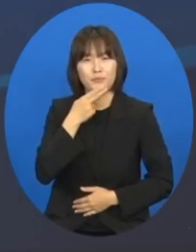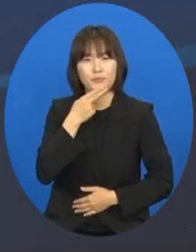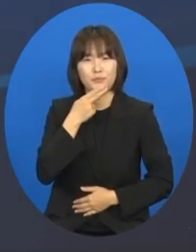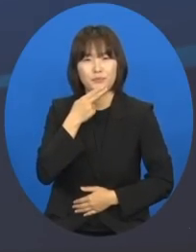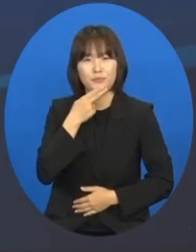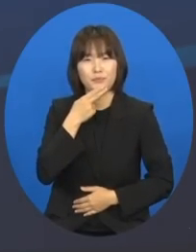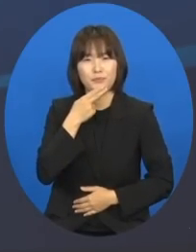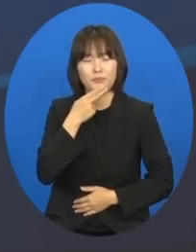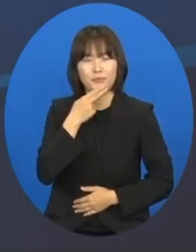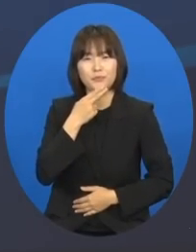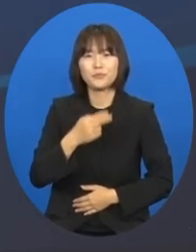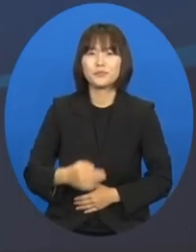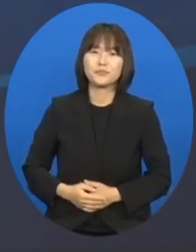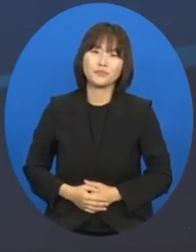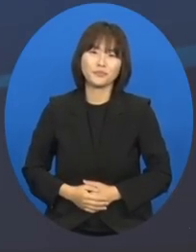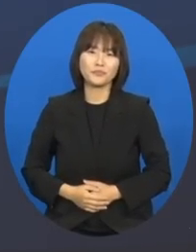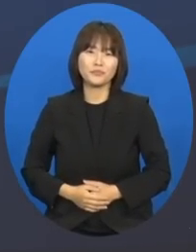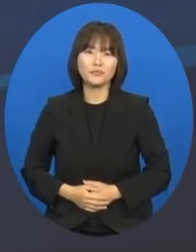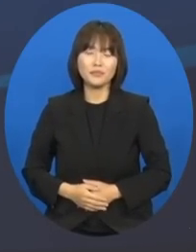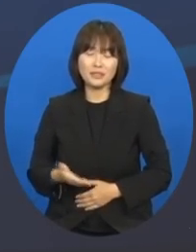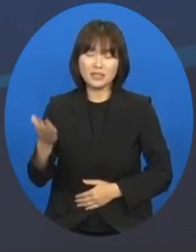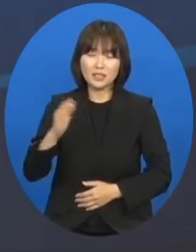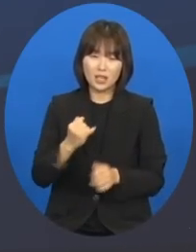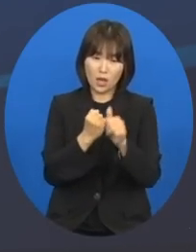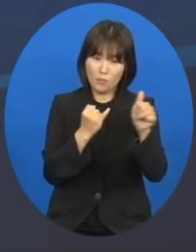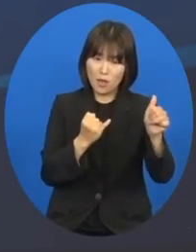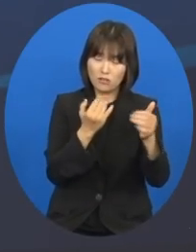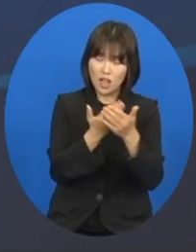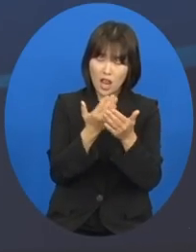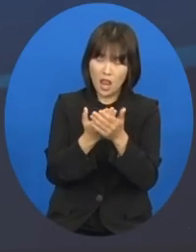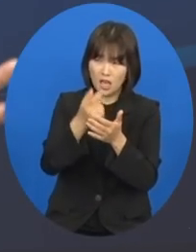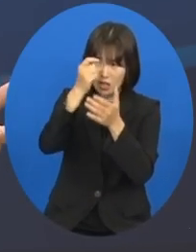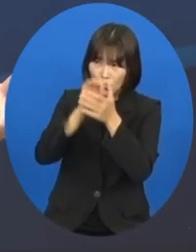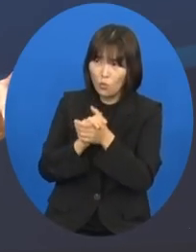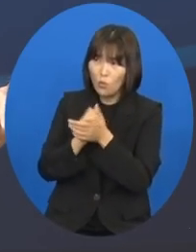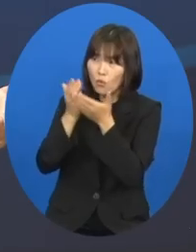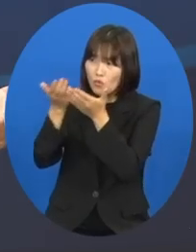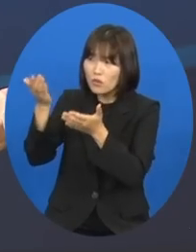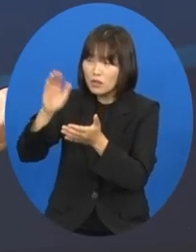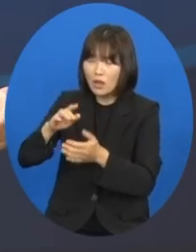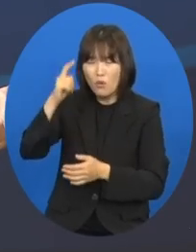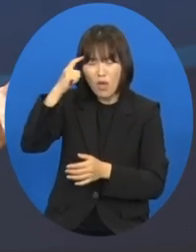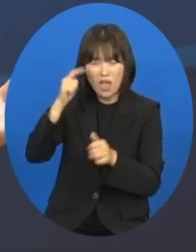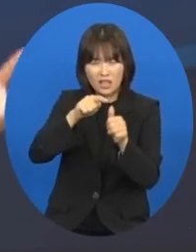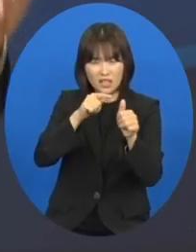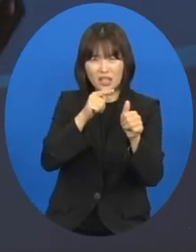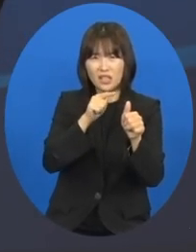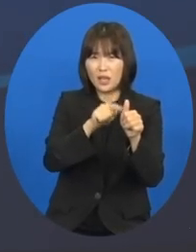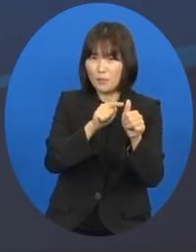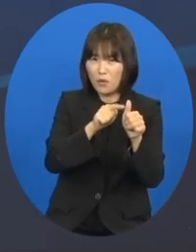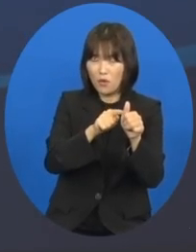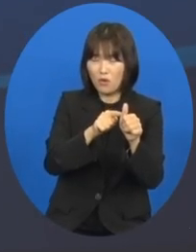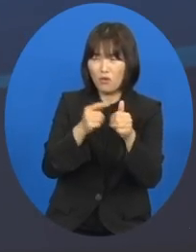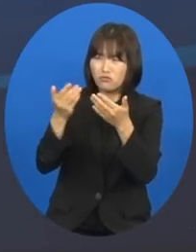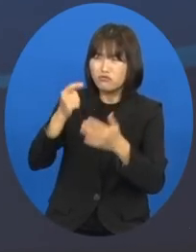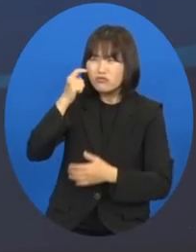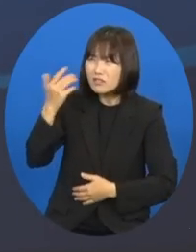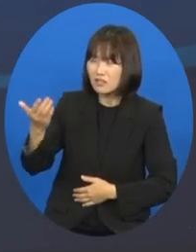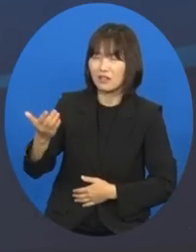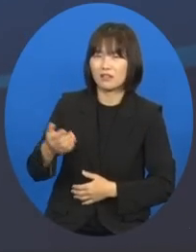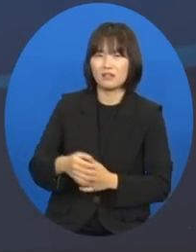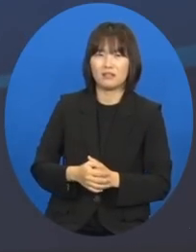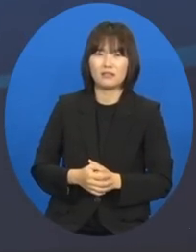단 한 사람도 없어요 그런데 배우자를 달라고 해서 배우자를 줬더니 왜 이런 배우자를 줬네요 한쪽에서 기도합니다 하나님